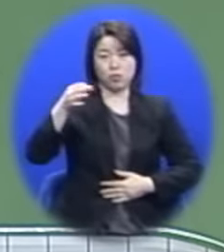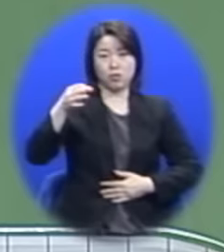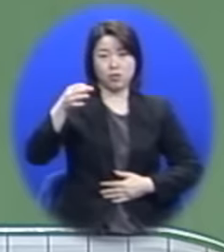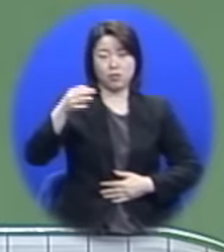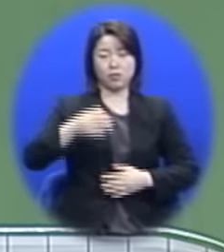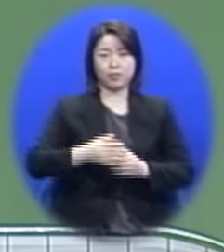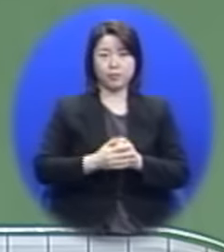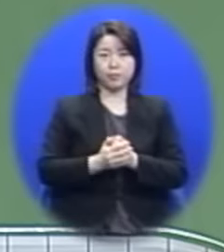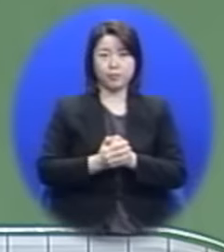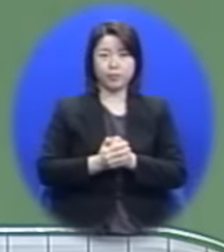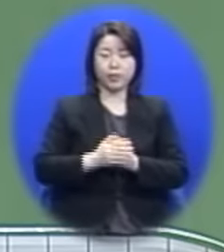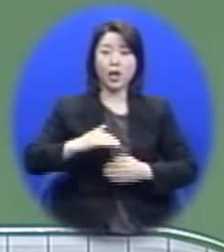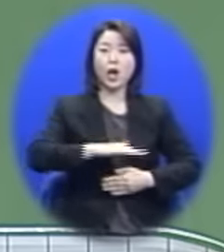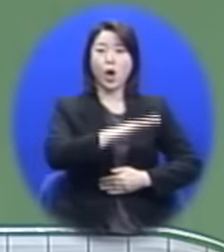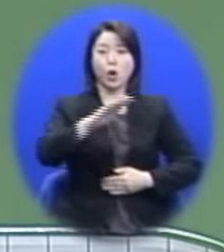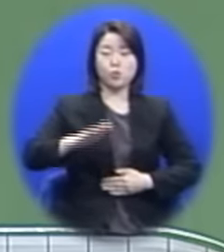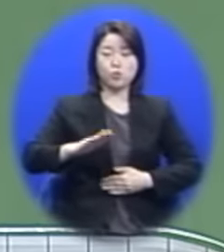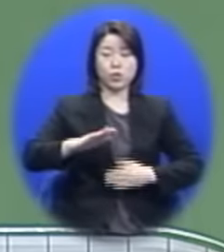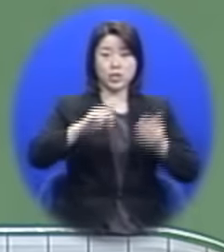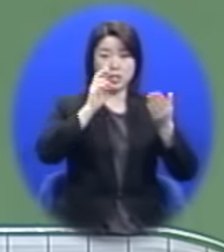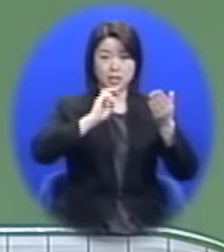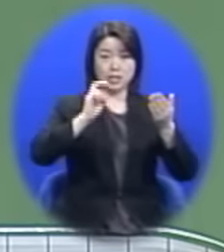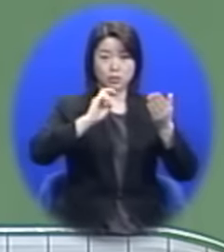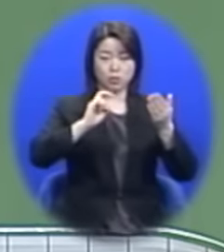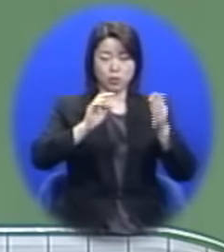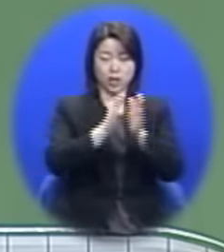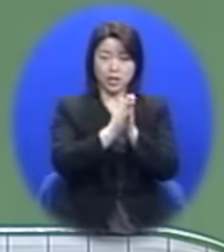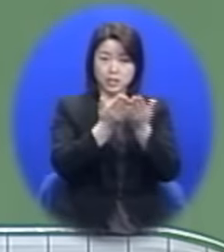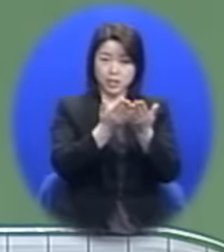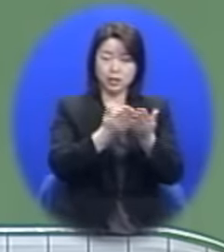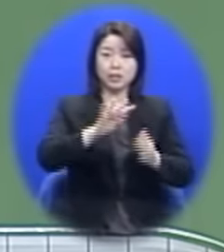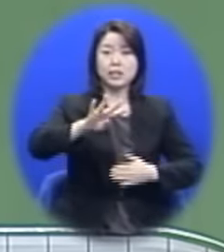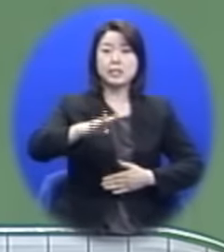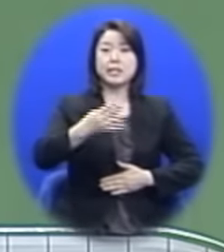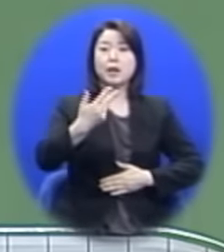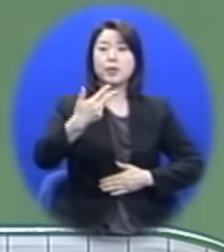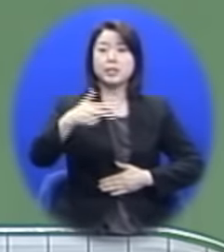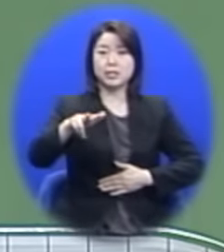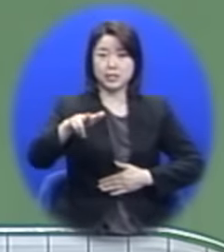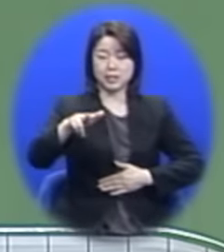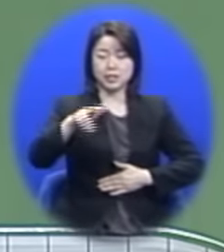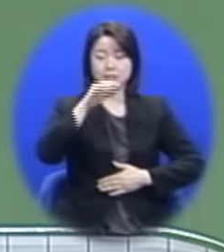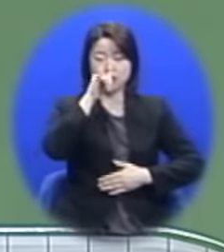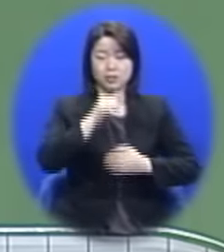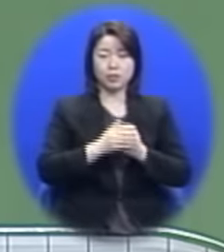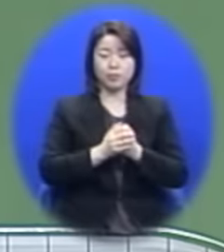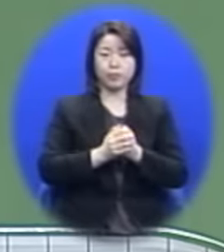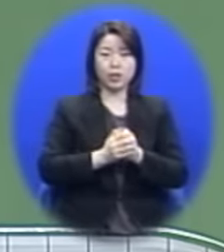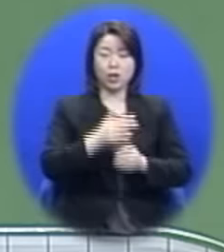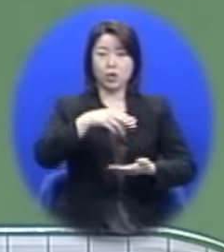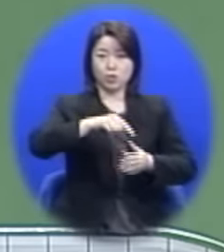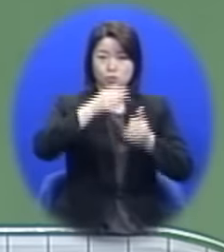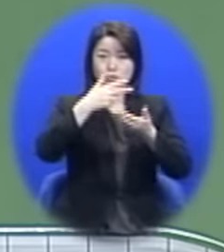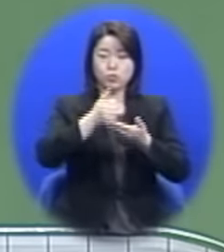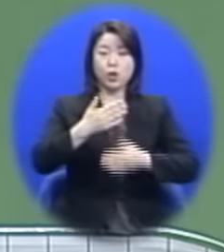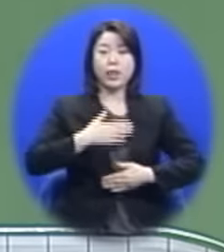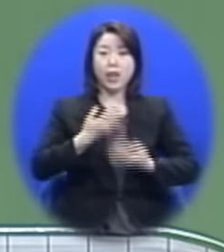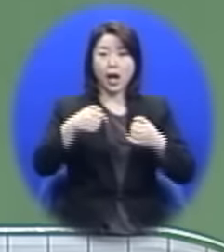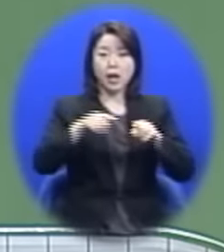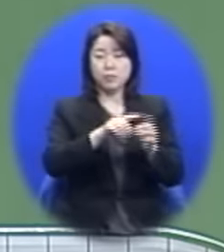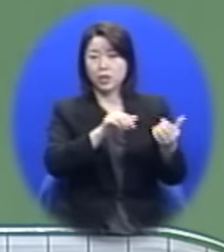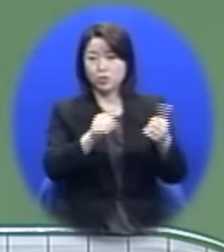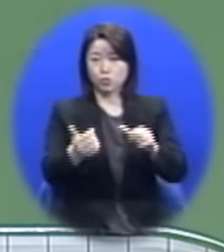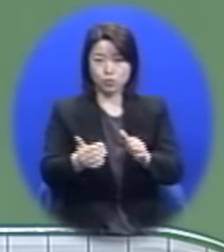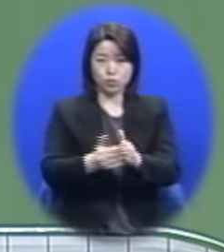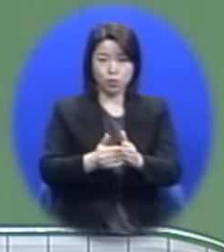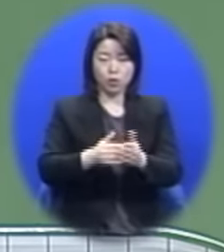있었습니다. 우리 찬송가의 407장에 해당되는 찬송가입니다. 구주와 함께 나 죽었으니